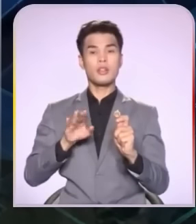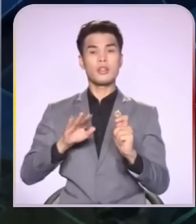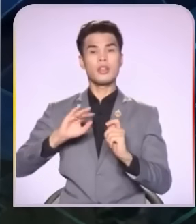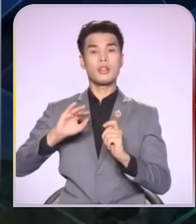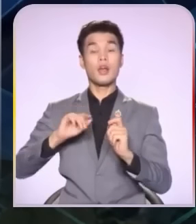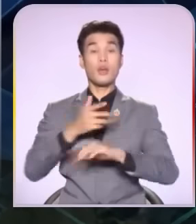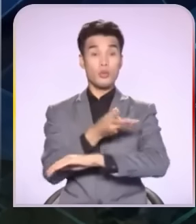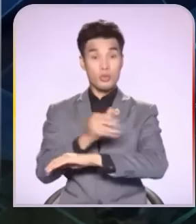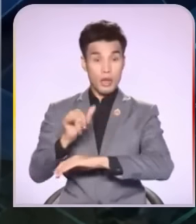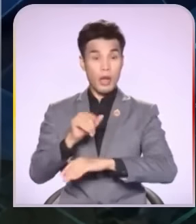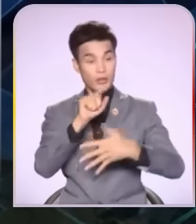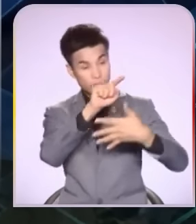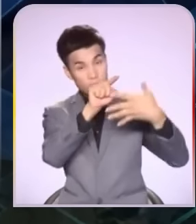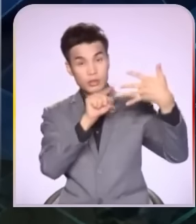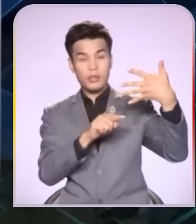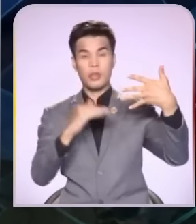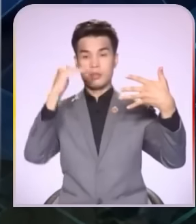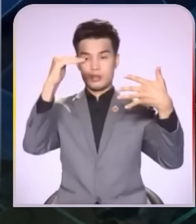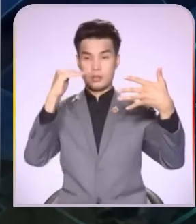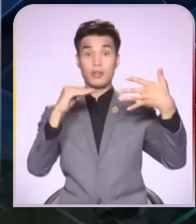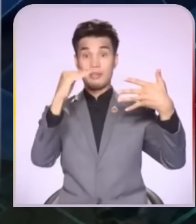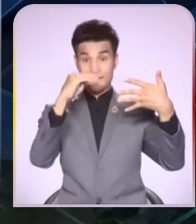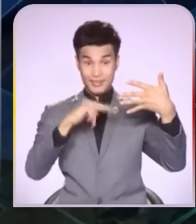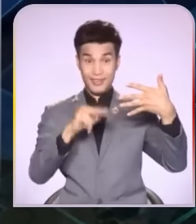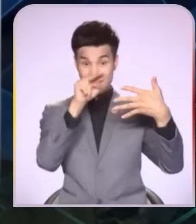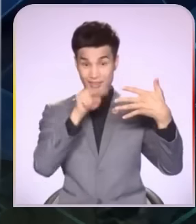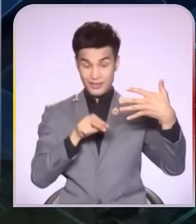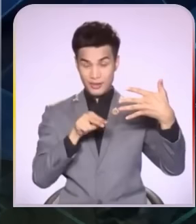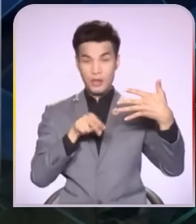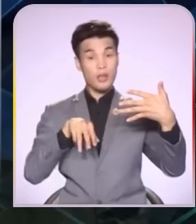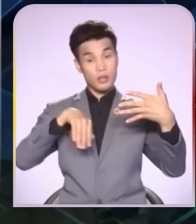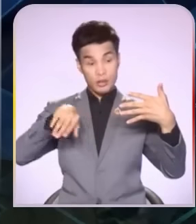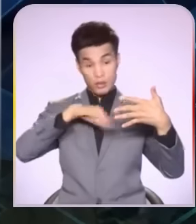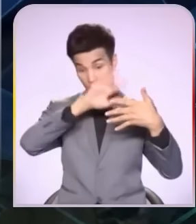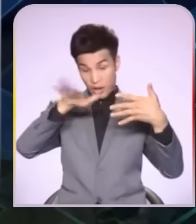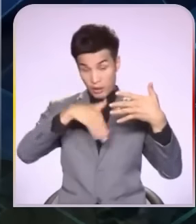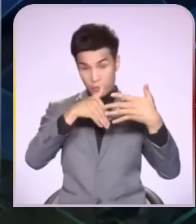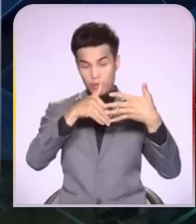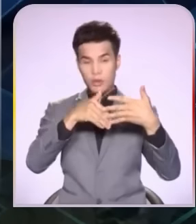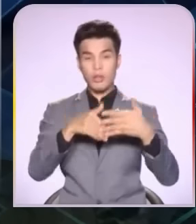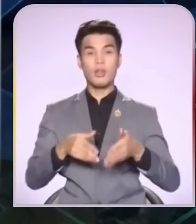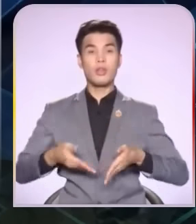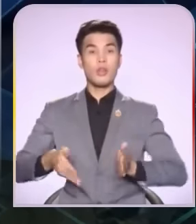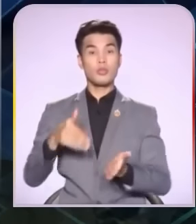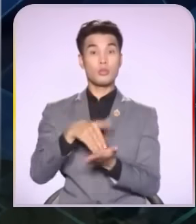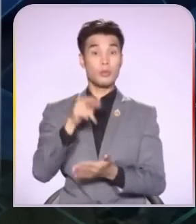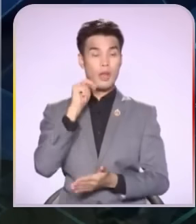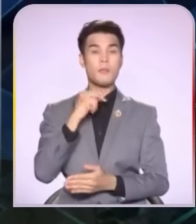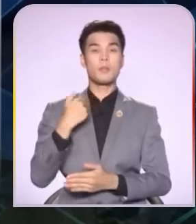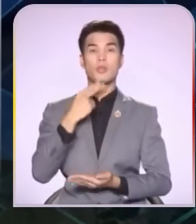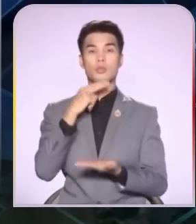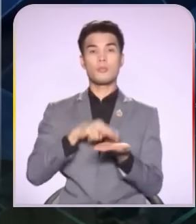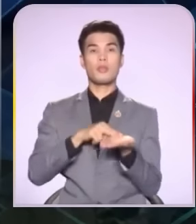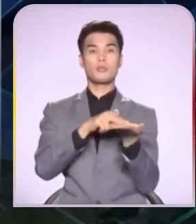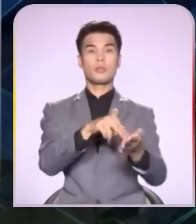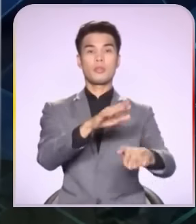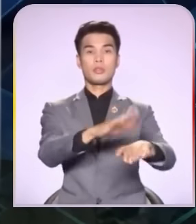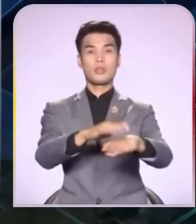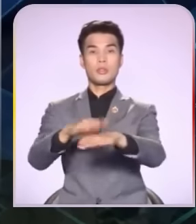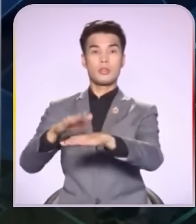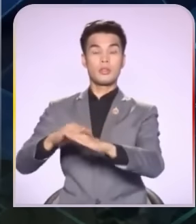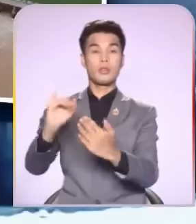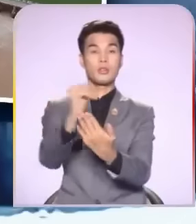ท่าดินแดนอำเภอผักไห่พระนครศรีอยุธยานะคะจุดต่างๆกรมชลประธานก็ยังมีการออกหนังสือแจ้งเตือนไปยังผู้